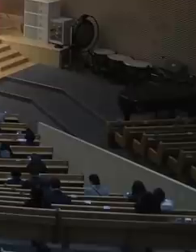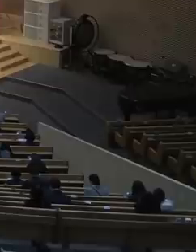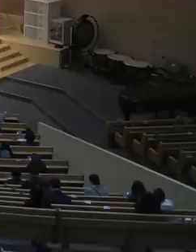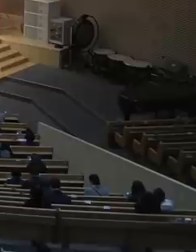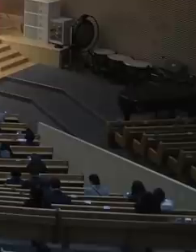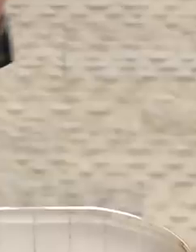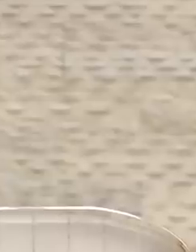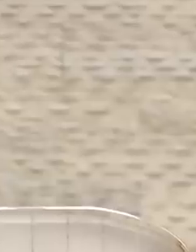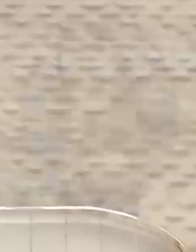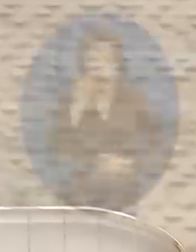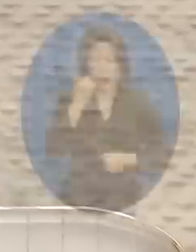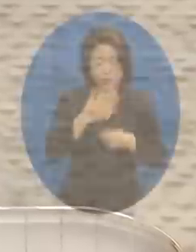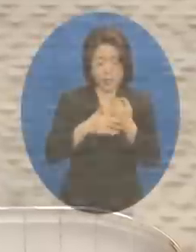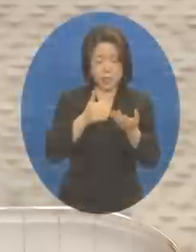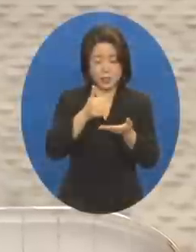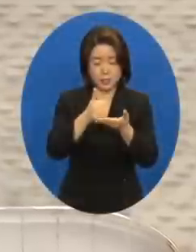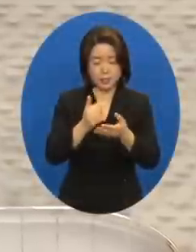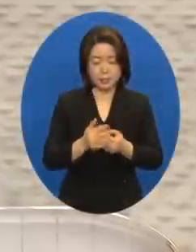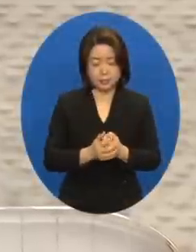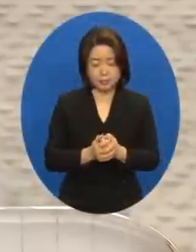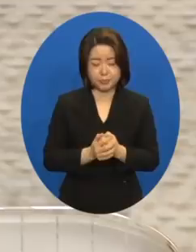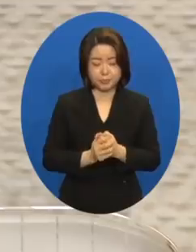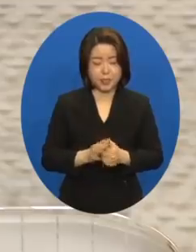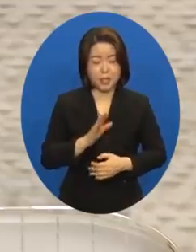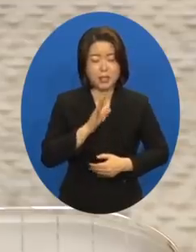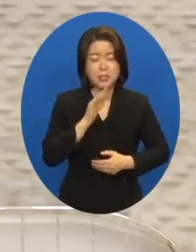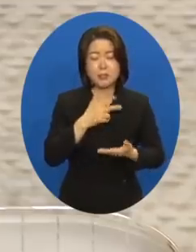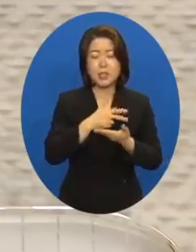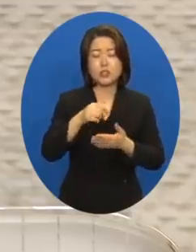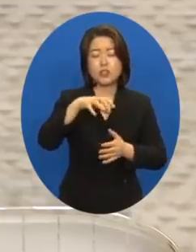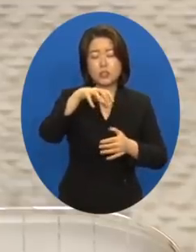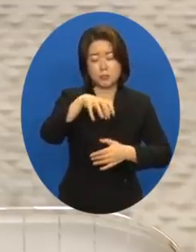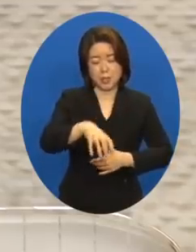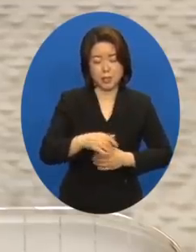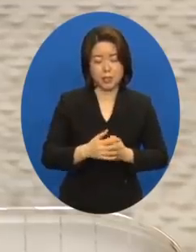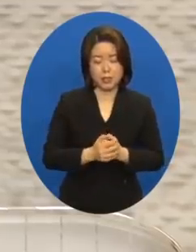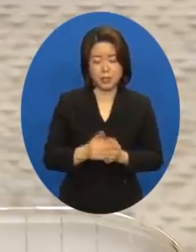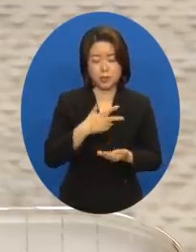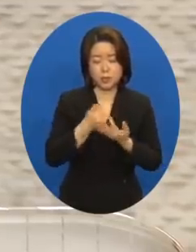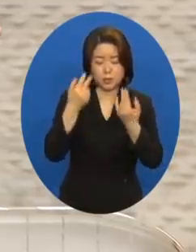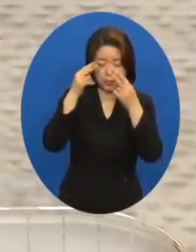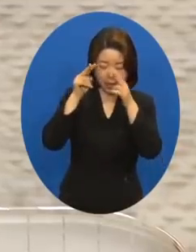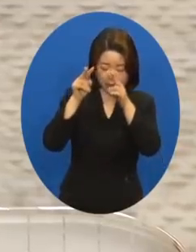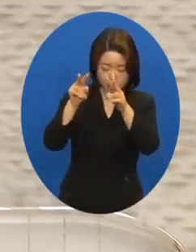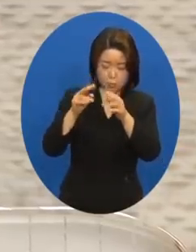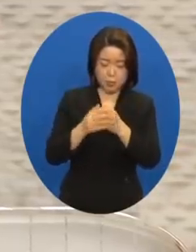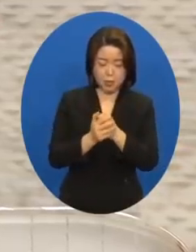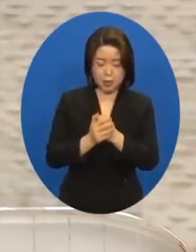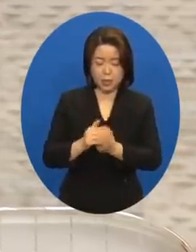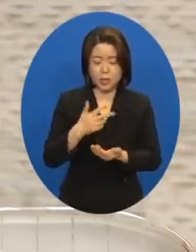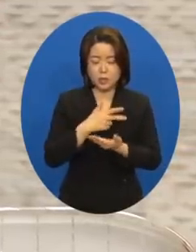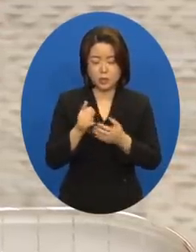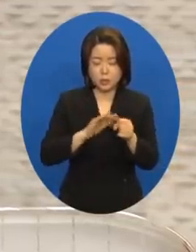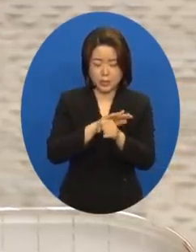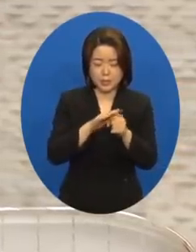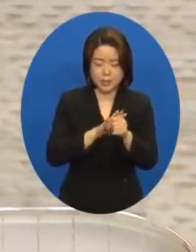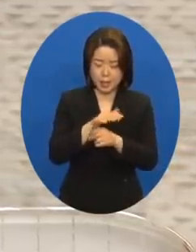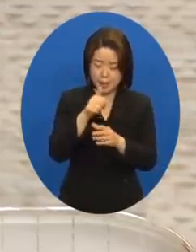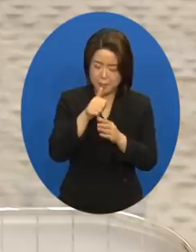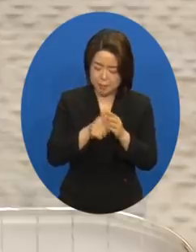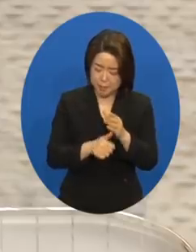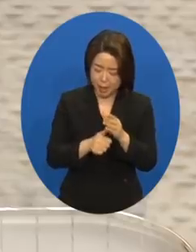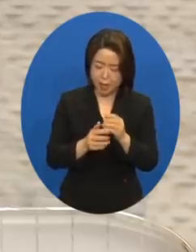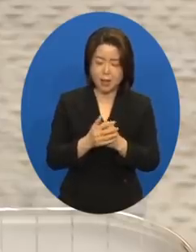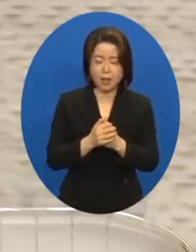아버지 하나님 정말 주님 안에서 주님을 바라보며 주님과 사랑에 빠져